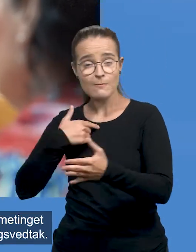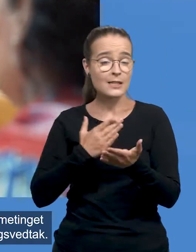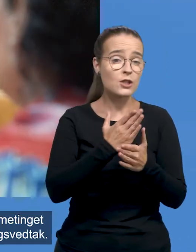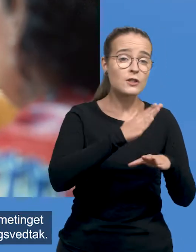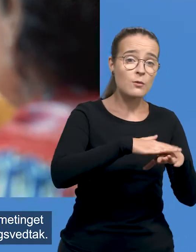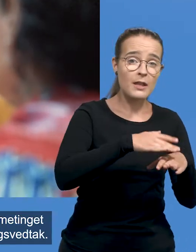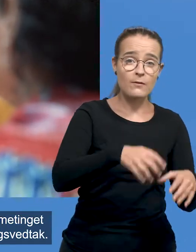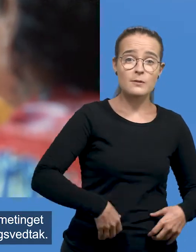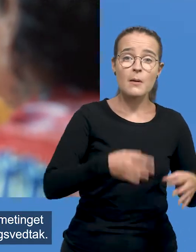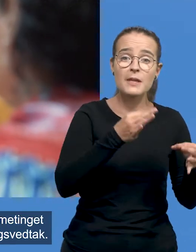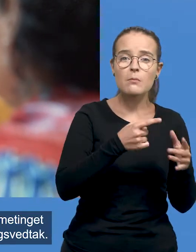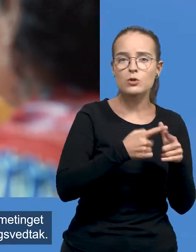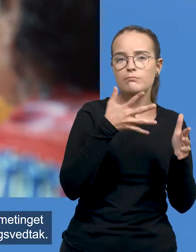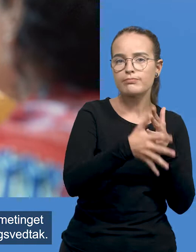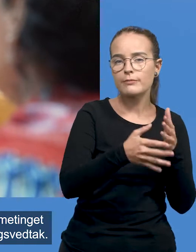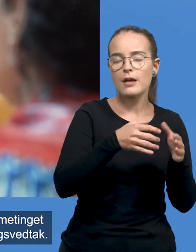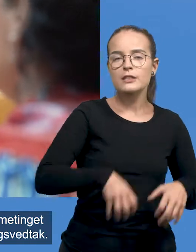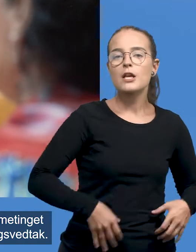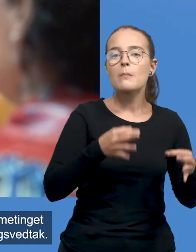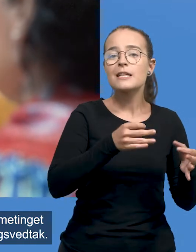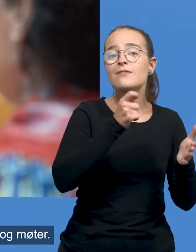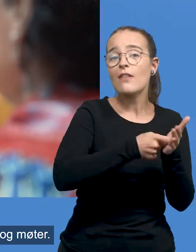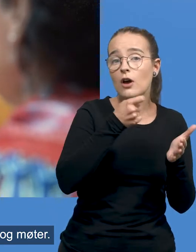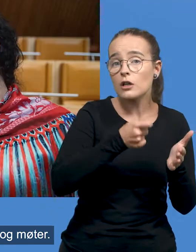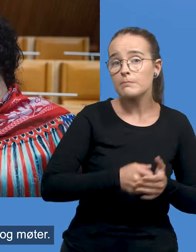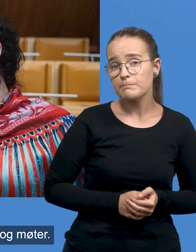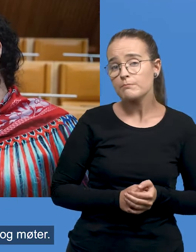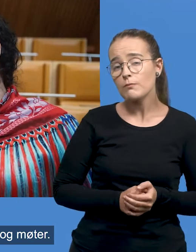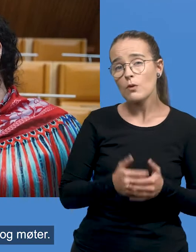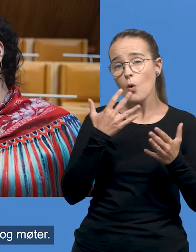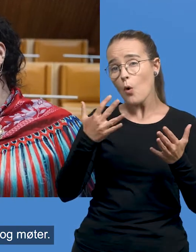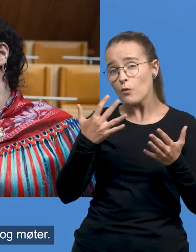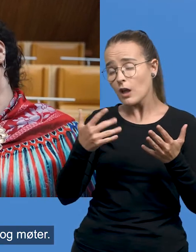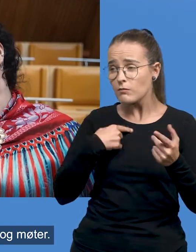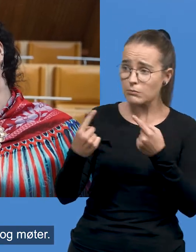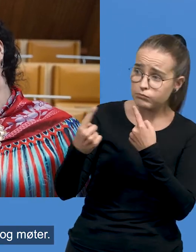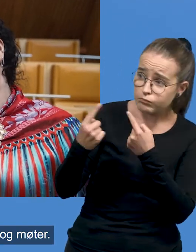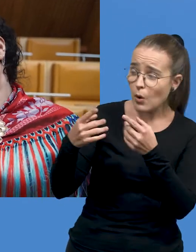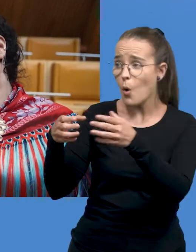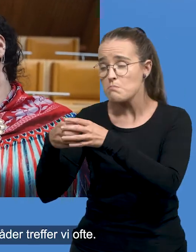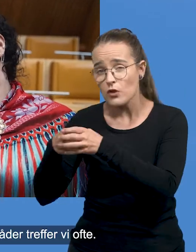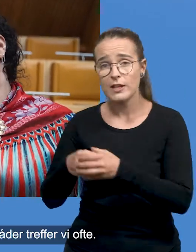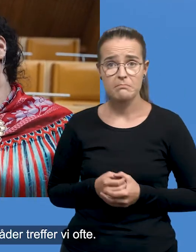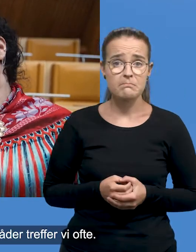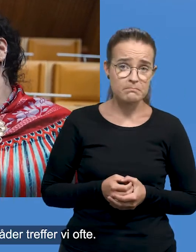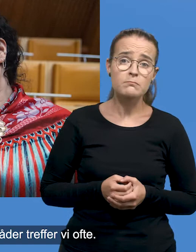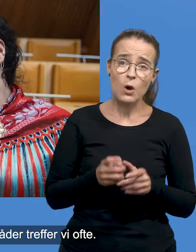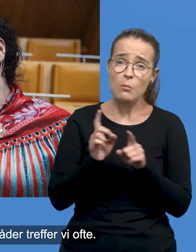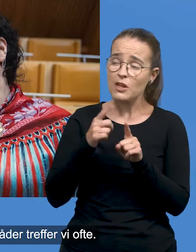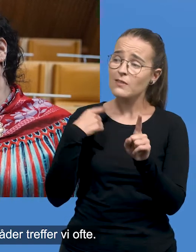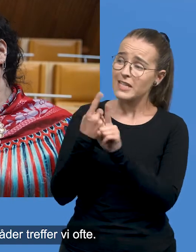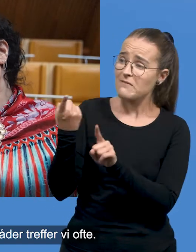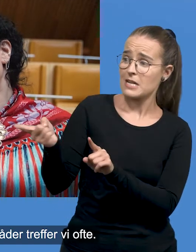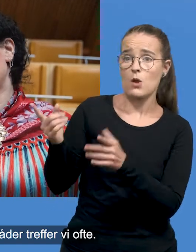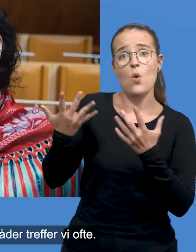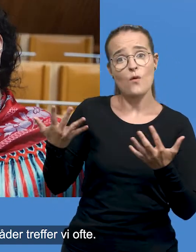vi saksforbereder for Sametinget og gjennomfører sametingsvedtak. Og vi har ofte konsultasjoner og møter. Så dem treffer